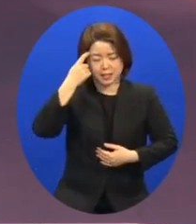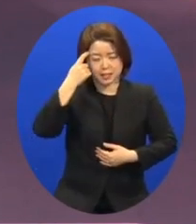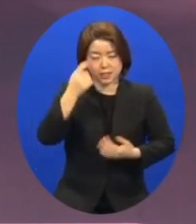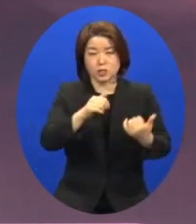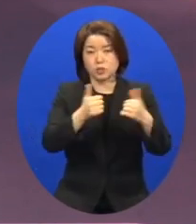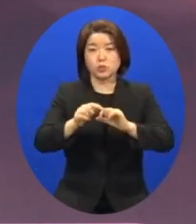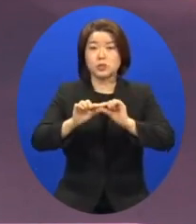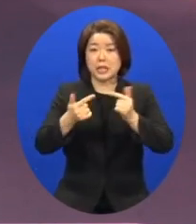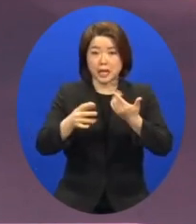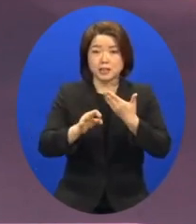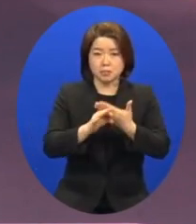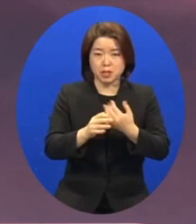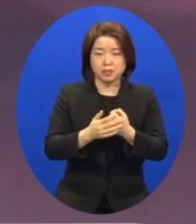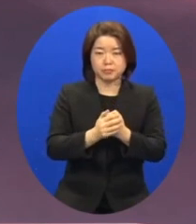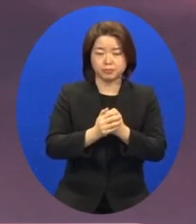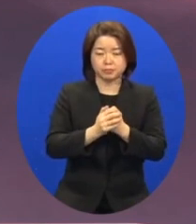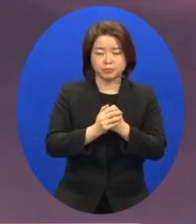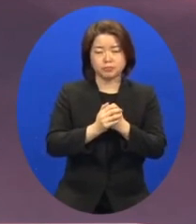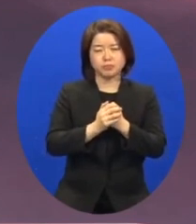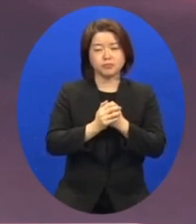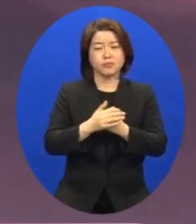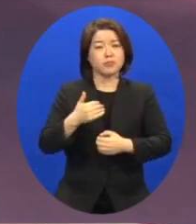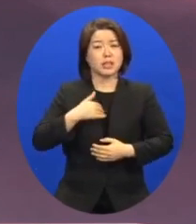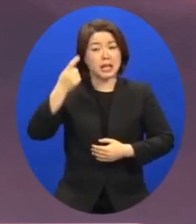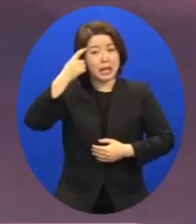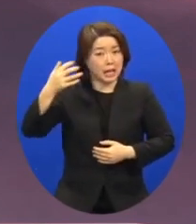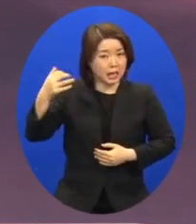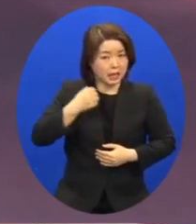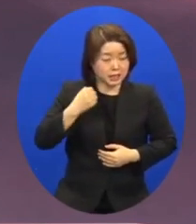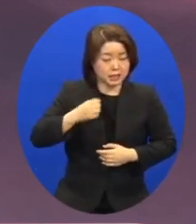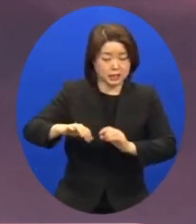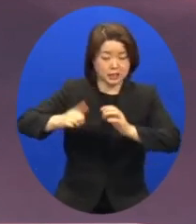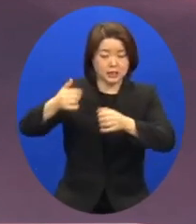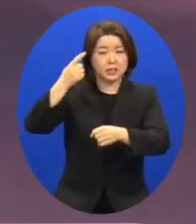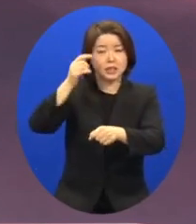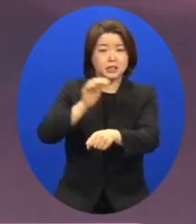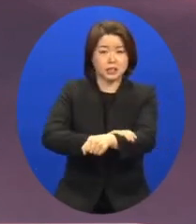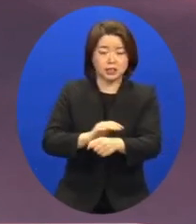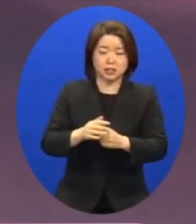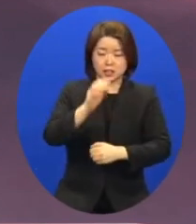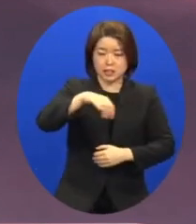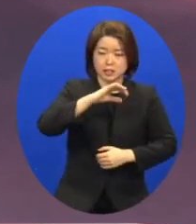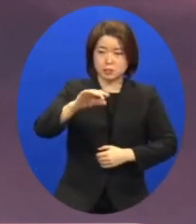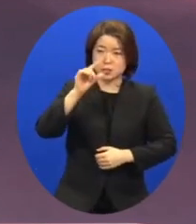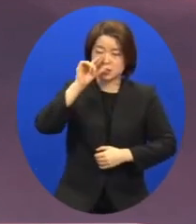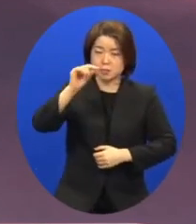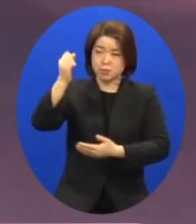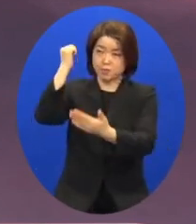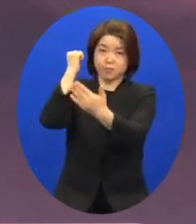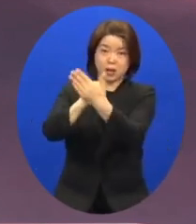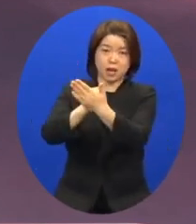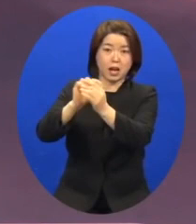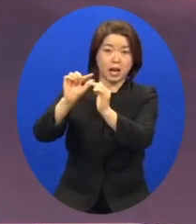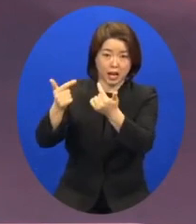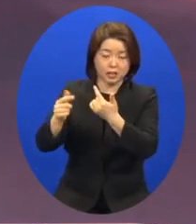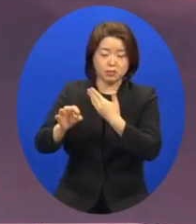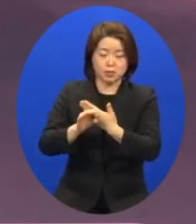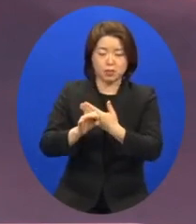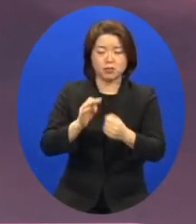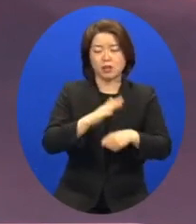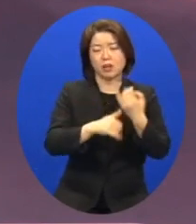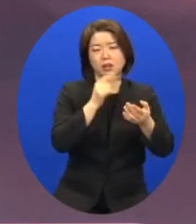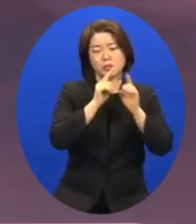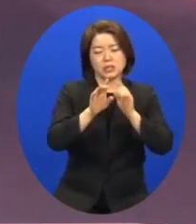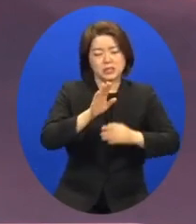않으면 세상 내 3사 가지고 있던 세상 지혜가 십자가에 못 박히지 않으면 하나님 말씀 진짜 믿고 살지